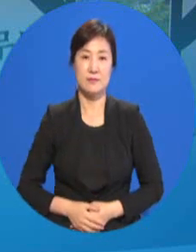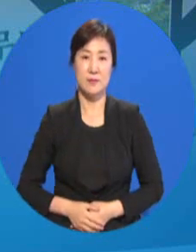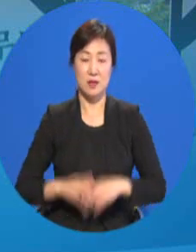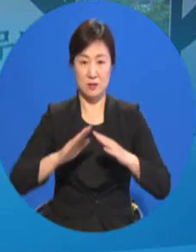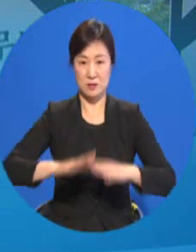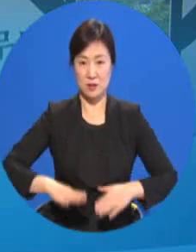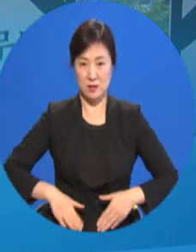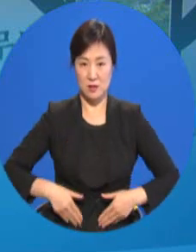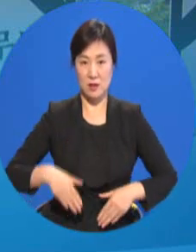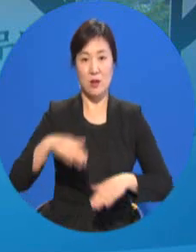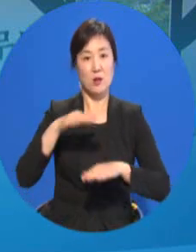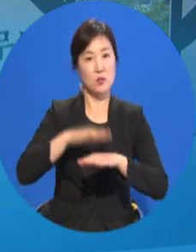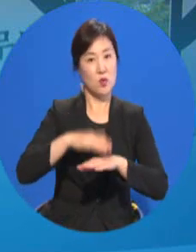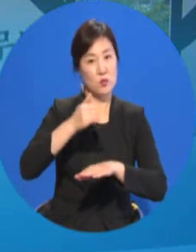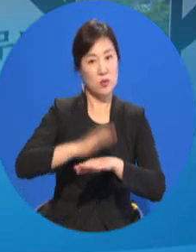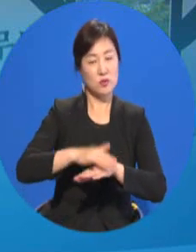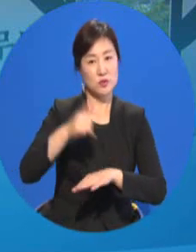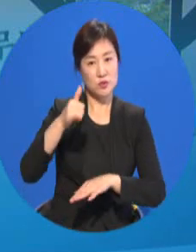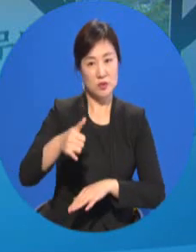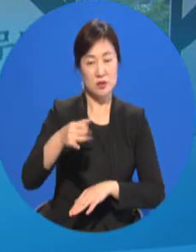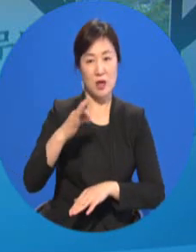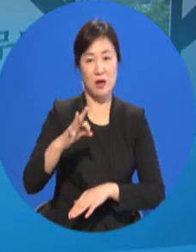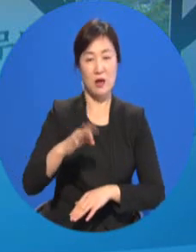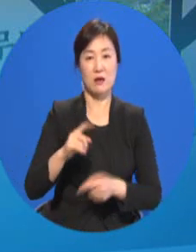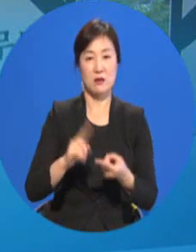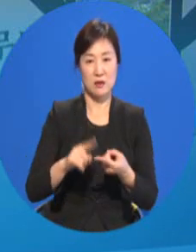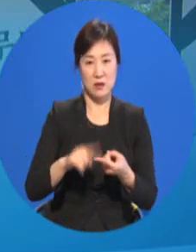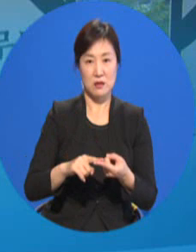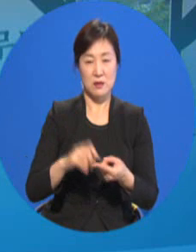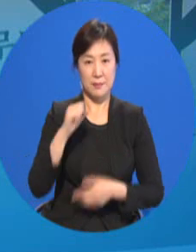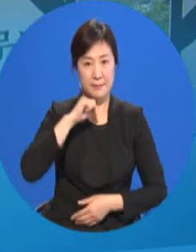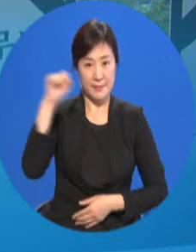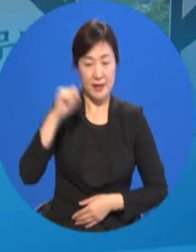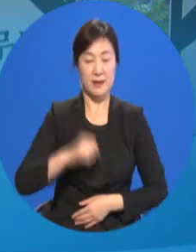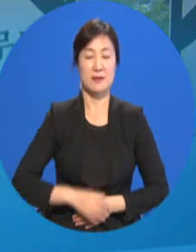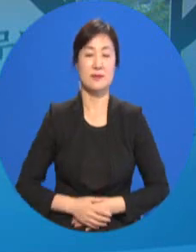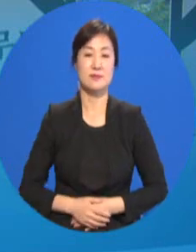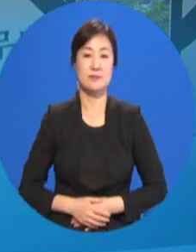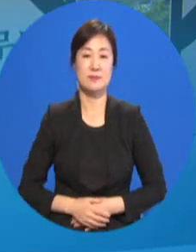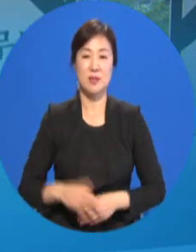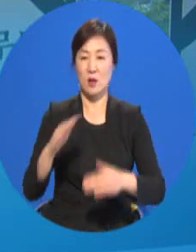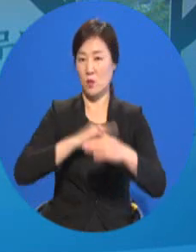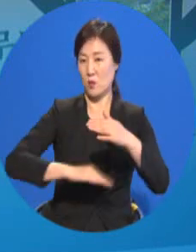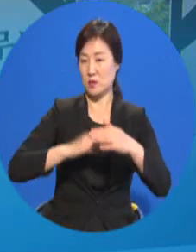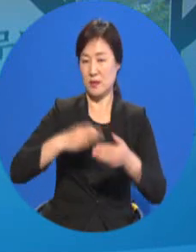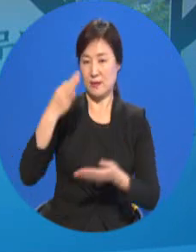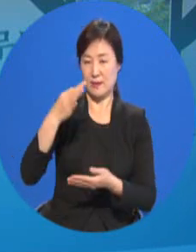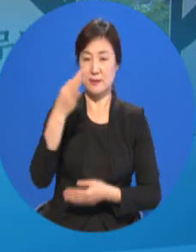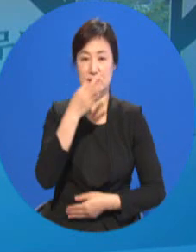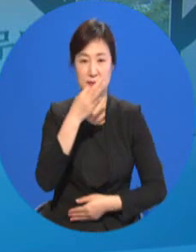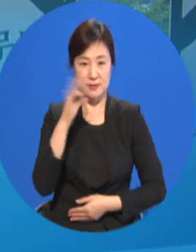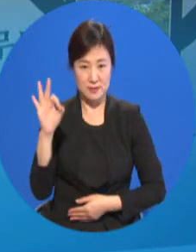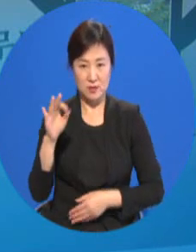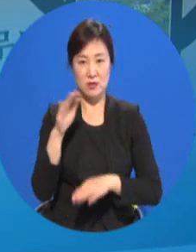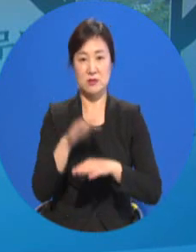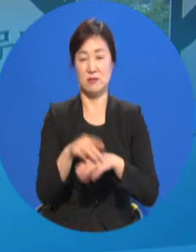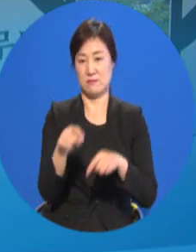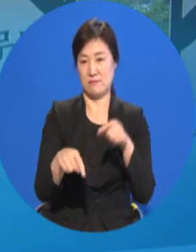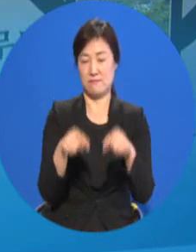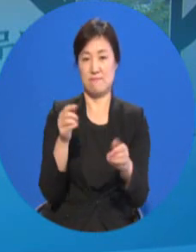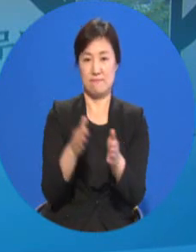전남 농어민 수당 조례가 진통 끝에 통과됐습니다. 농업의 공익적 가치를 인정하기 위한 첫 발을 뗀